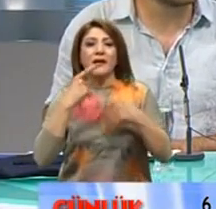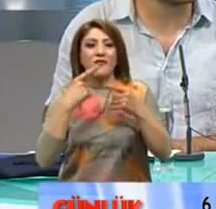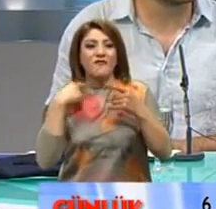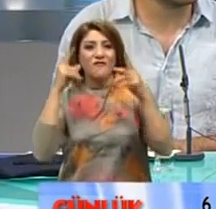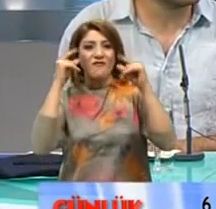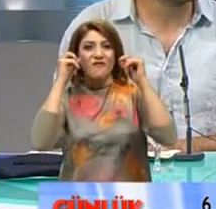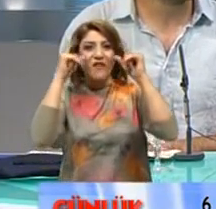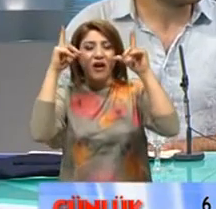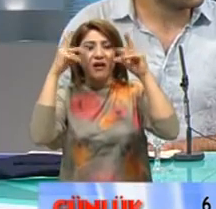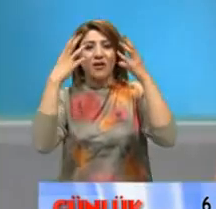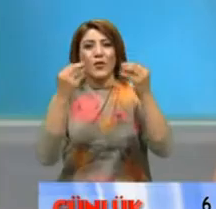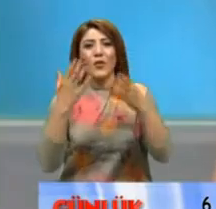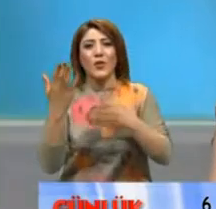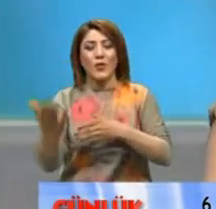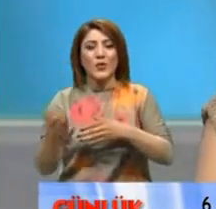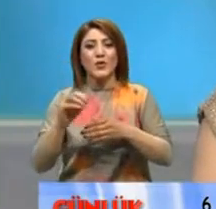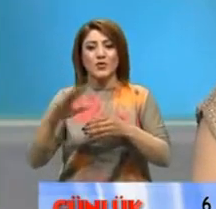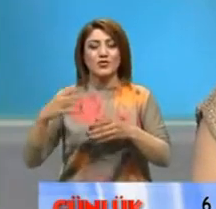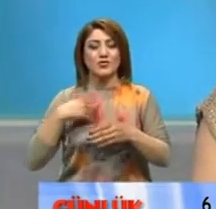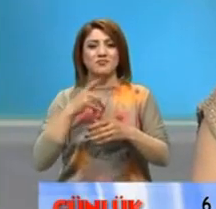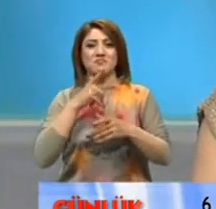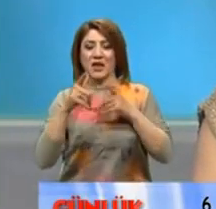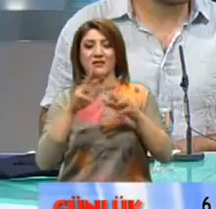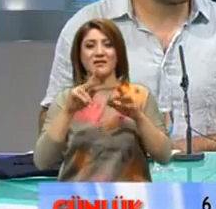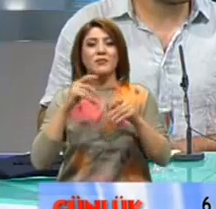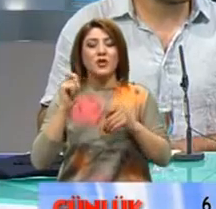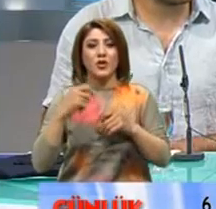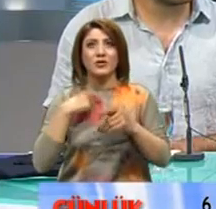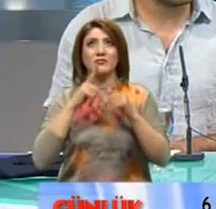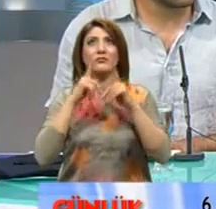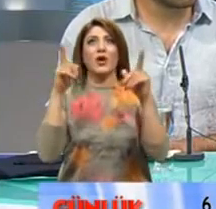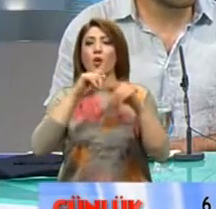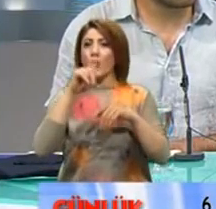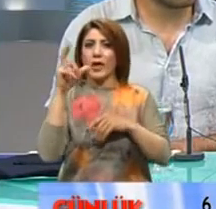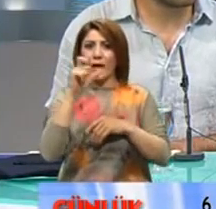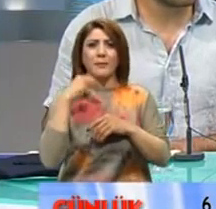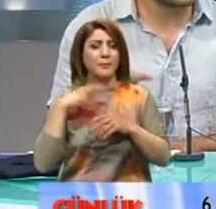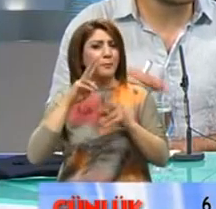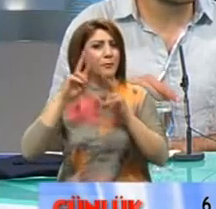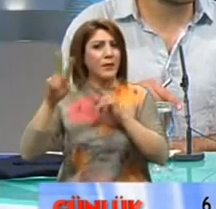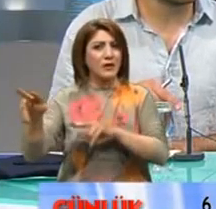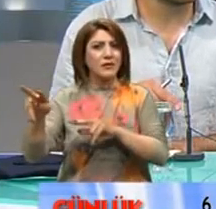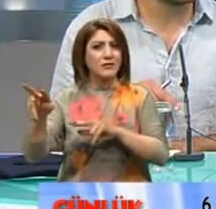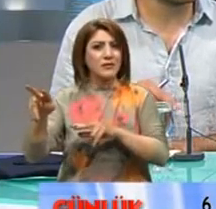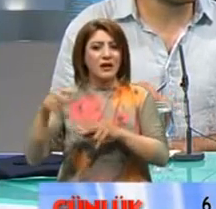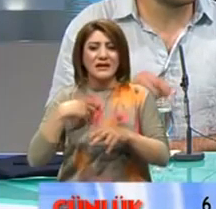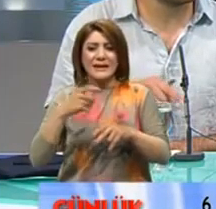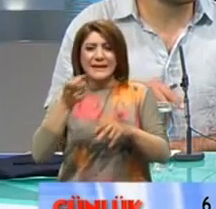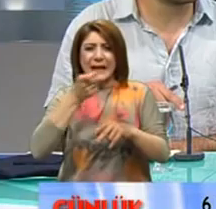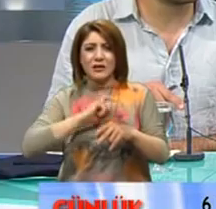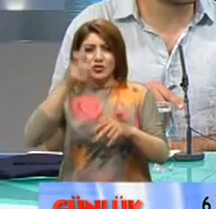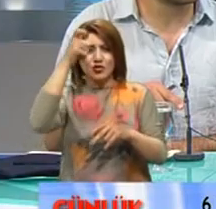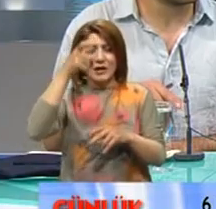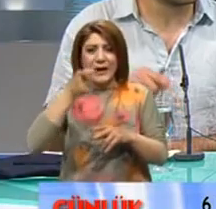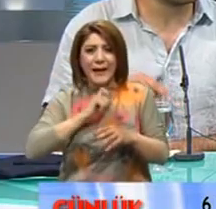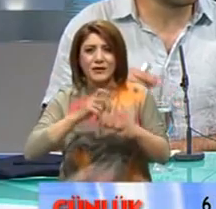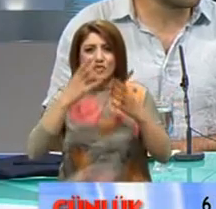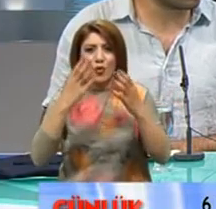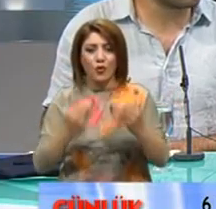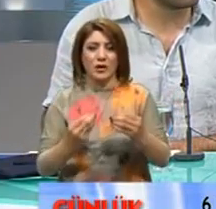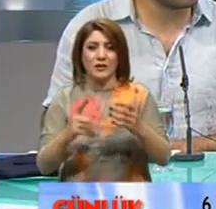Ediyor fark ediyor ve uyumlu olana tepki gösteriyor. Evet. Evet. Ama 10 aylıklara bakınca 10 aylıklarda daha çok uyumsuz olanları dinleme eğiliminde